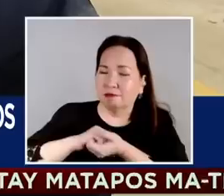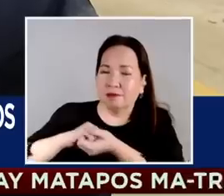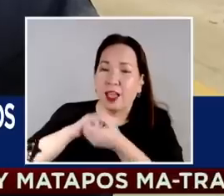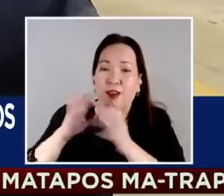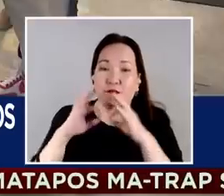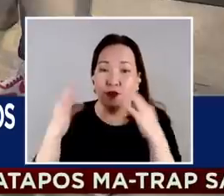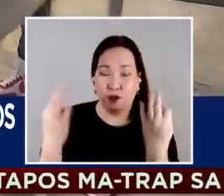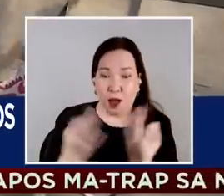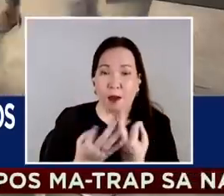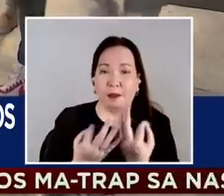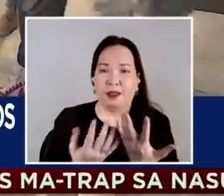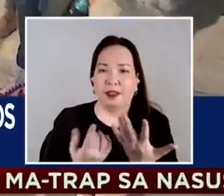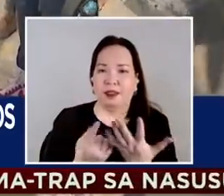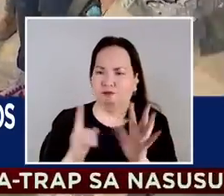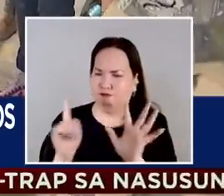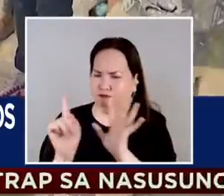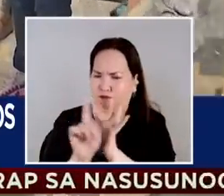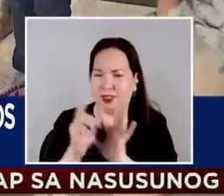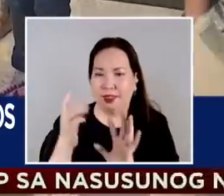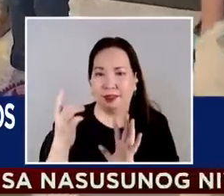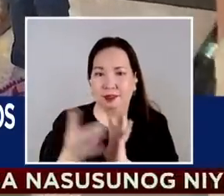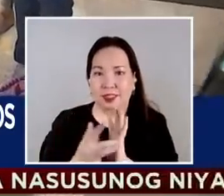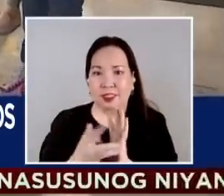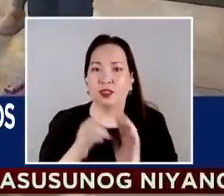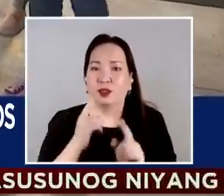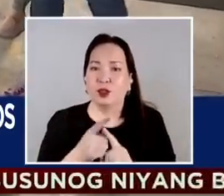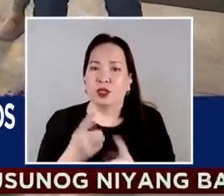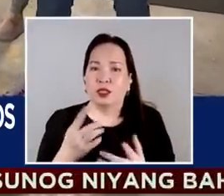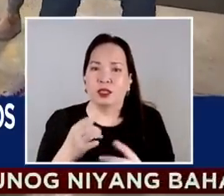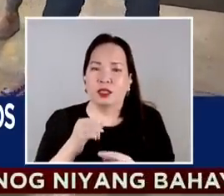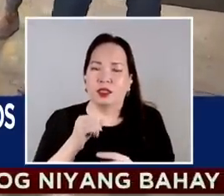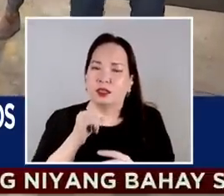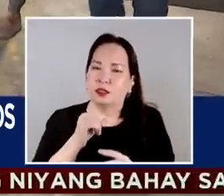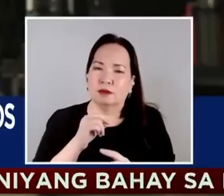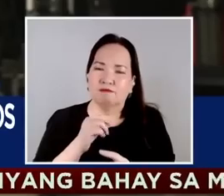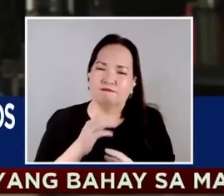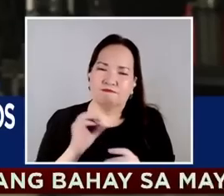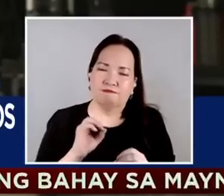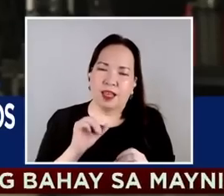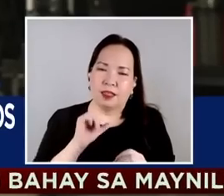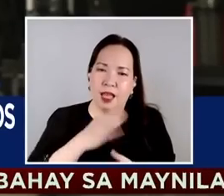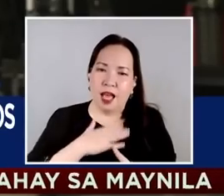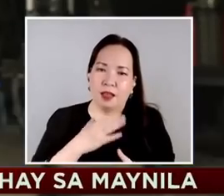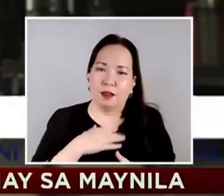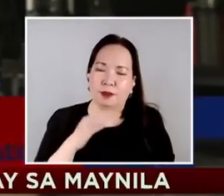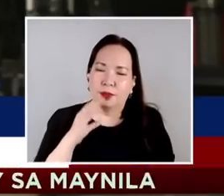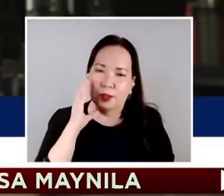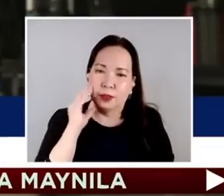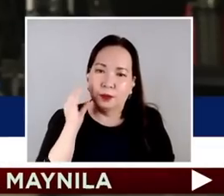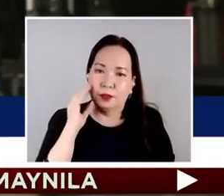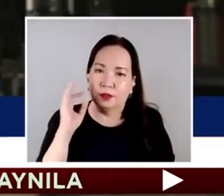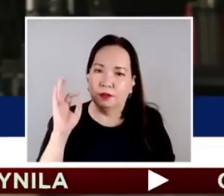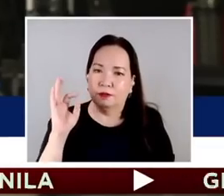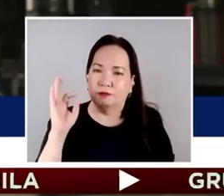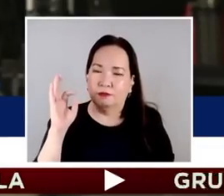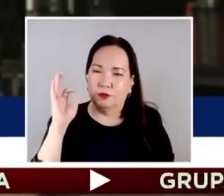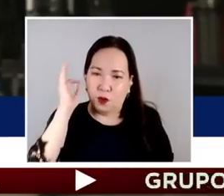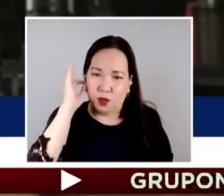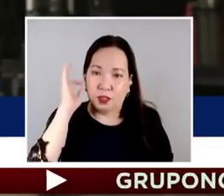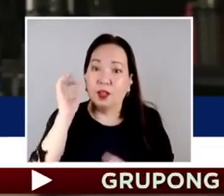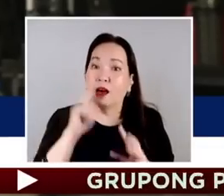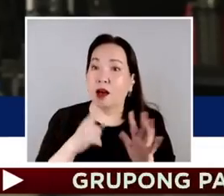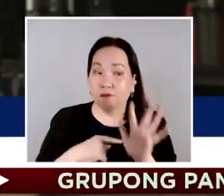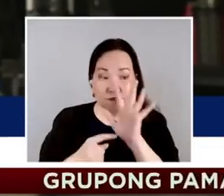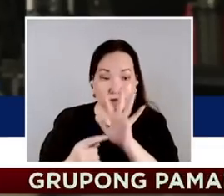para sa concert. Lalo't hindi umano naging maganda ang karanasan niya sa ibang producer. Gigest si Francis dun sa reunion ng